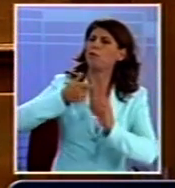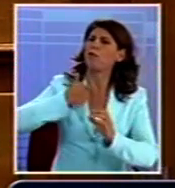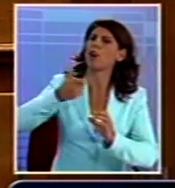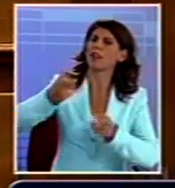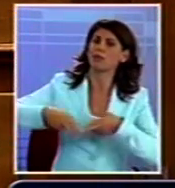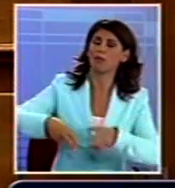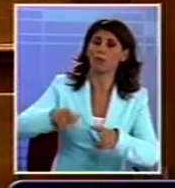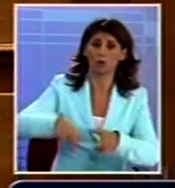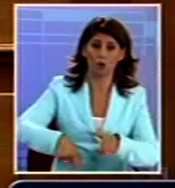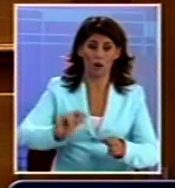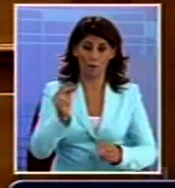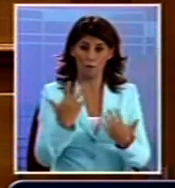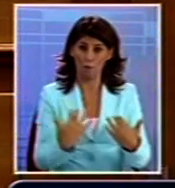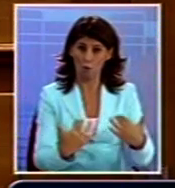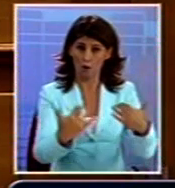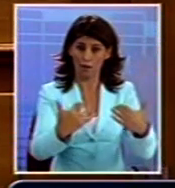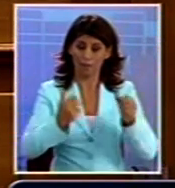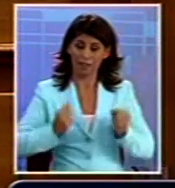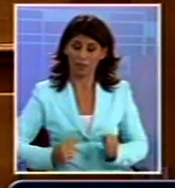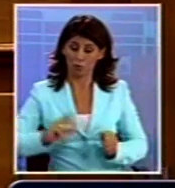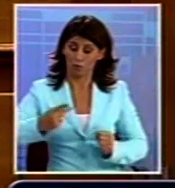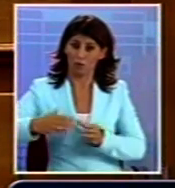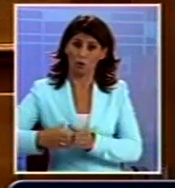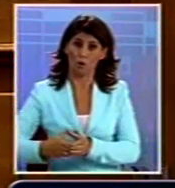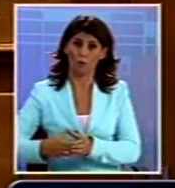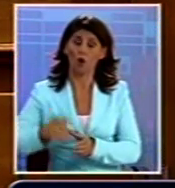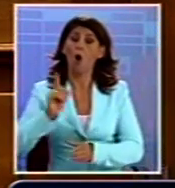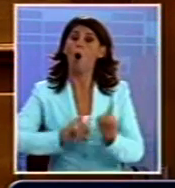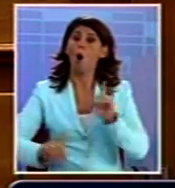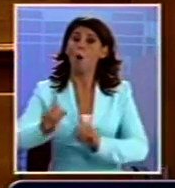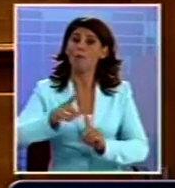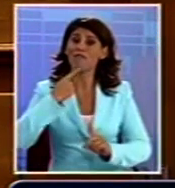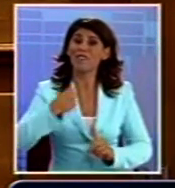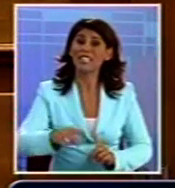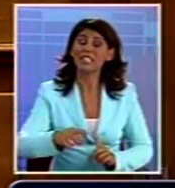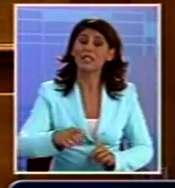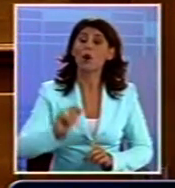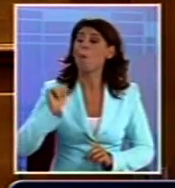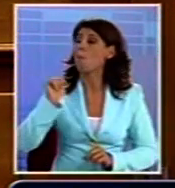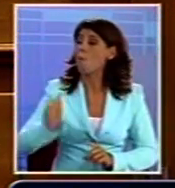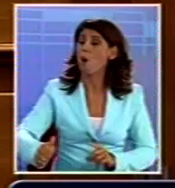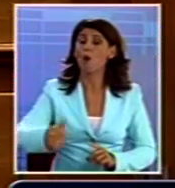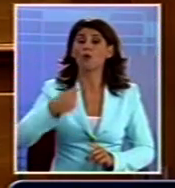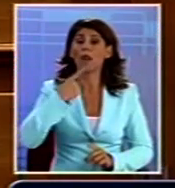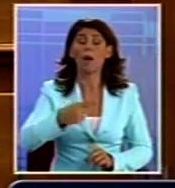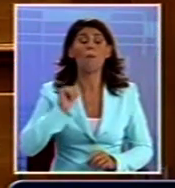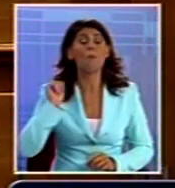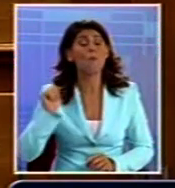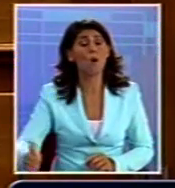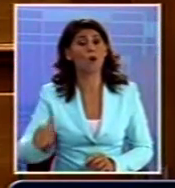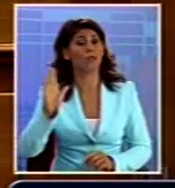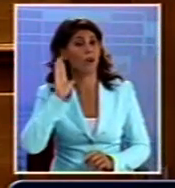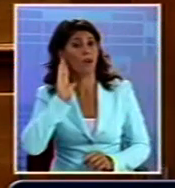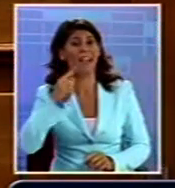της αντιπολίτευσης, καλό είναι να μάθετε ότι όποιος βρίζει, μόνος του τα λέει, μόνος του τα ακούει, και ότι